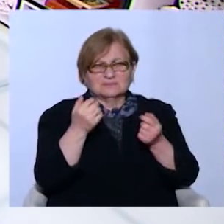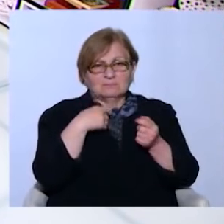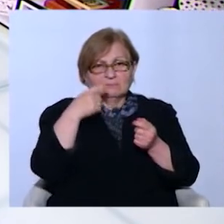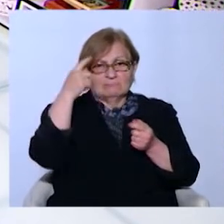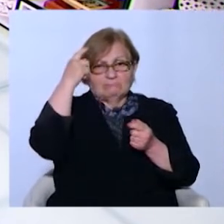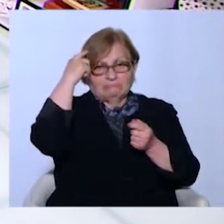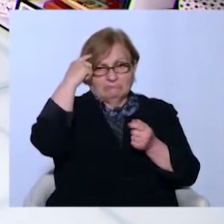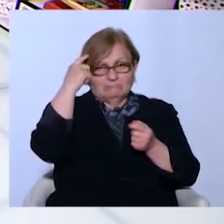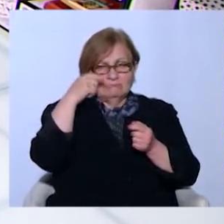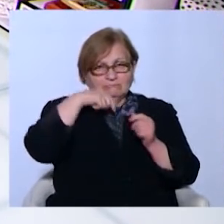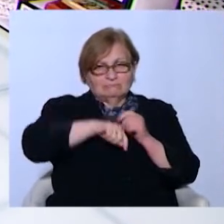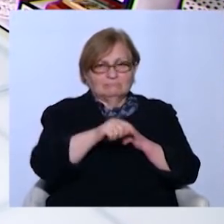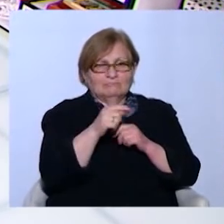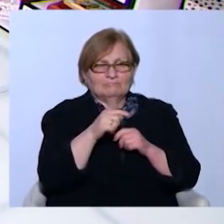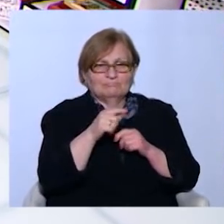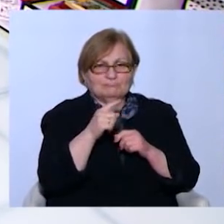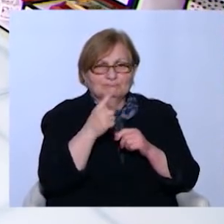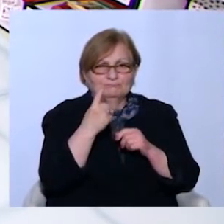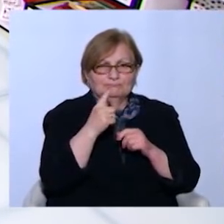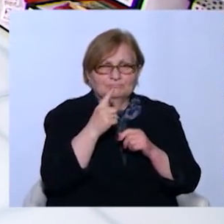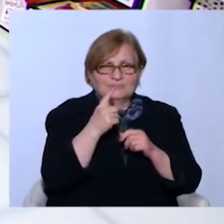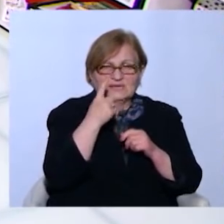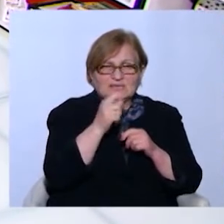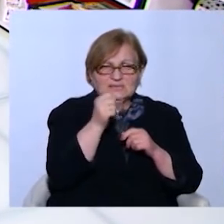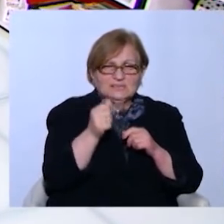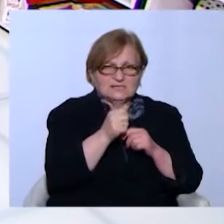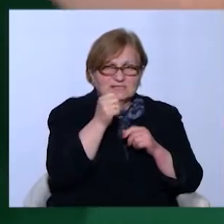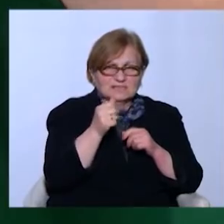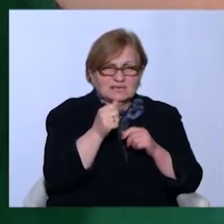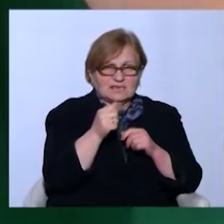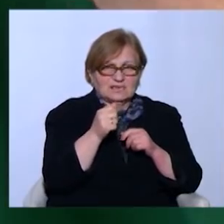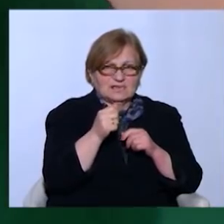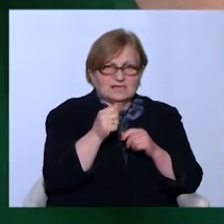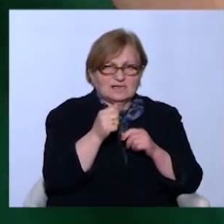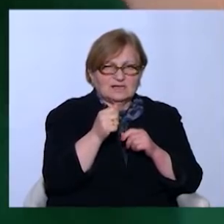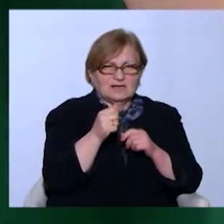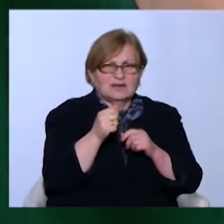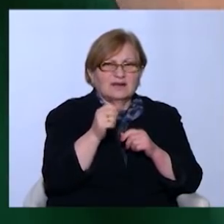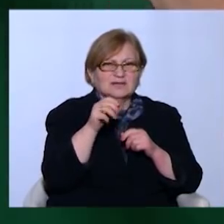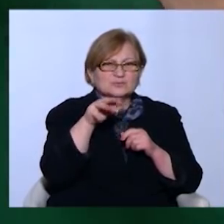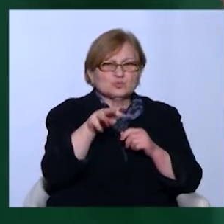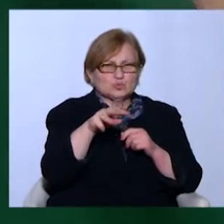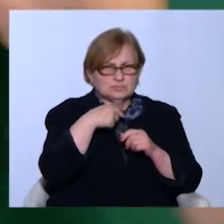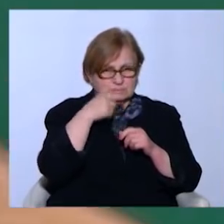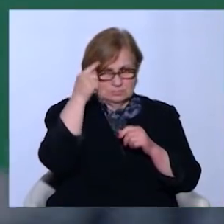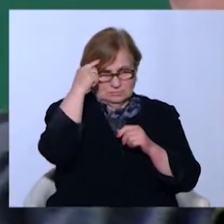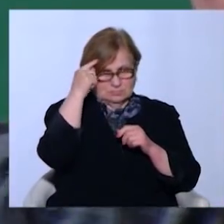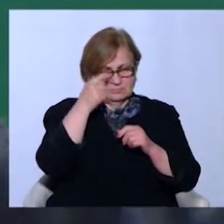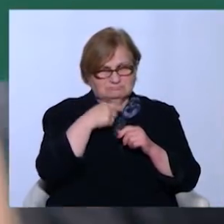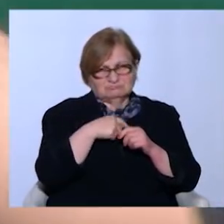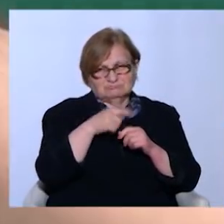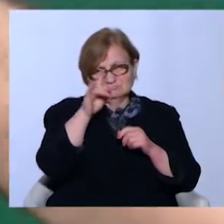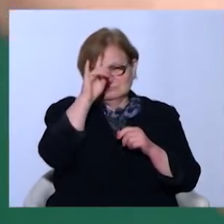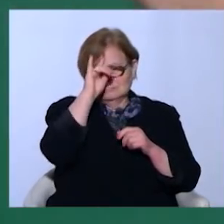მეგონა უცბად თავში ვიფიქრე, რომ 1 საათი ეს არის 100 წუთი. და ვიფიქრე,